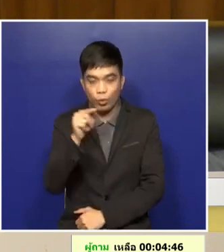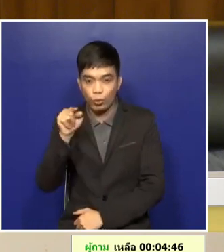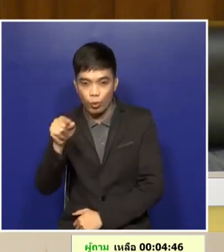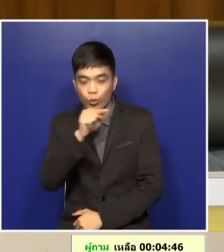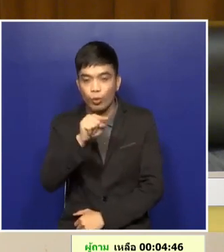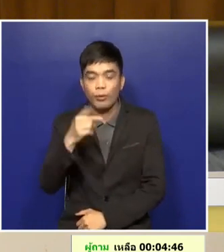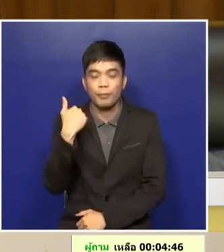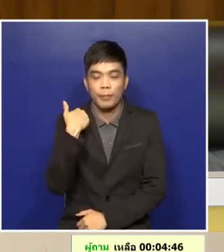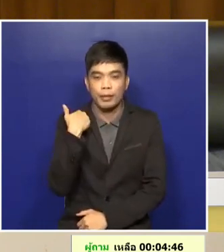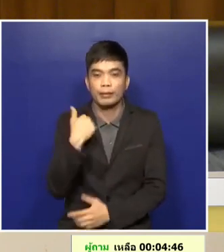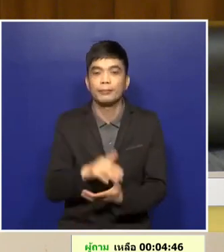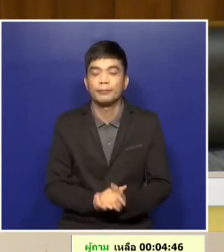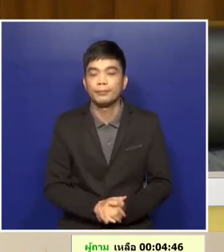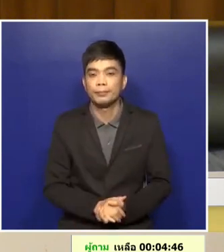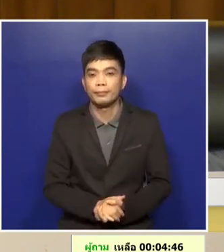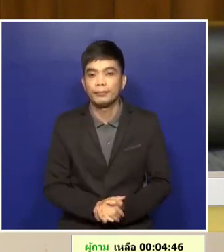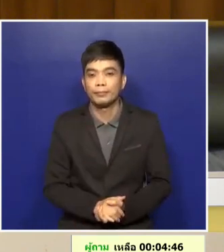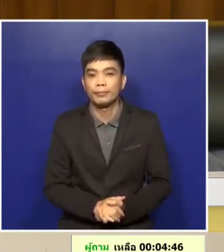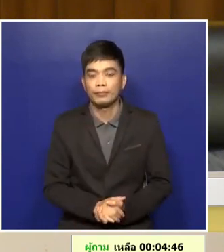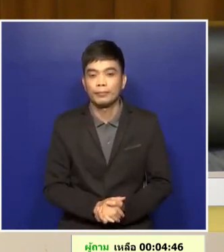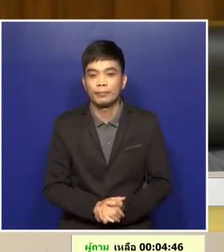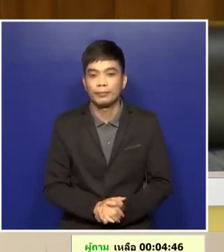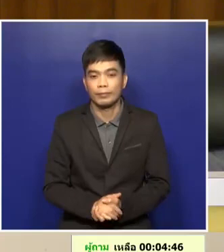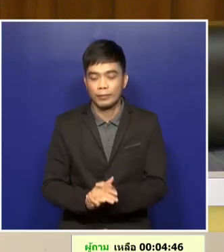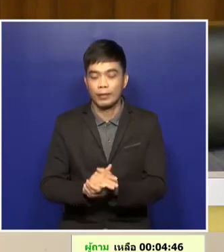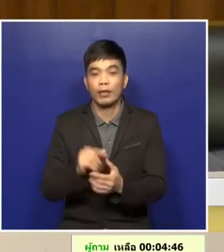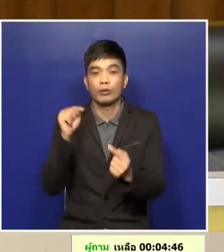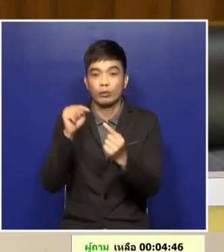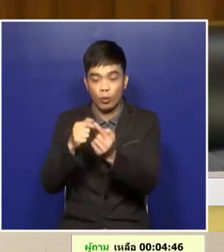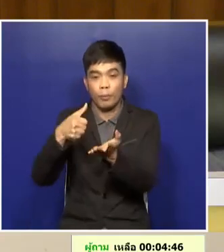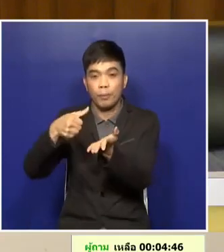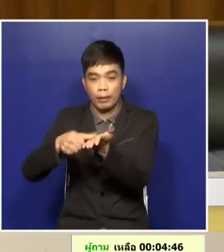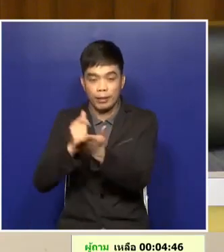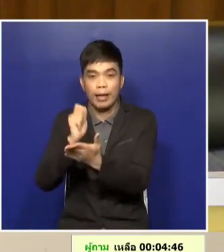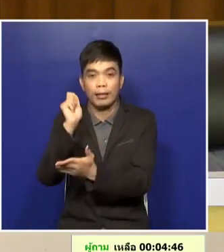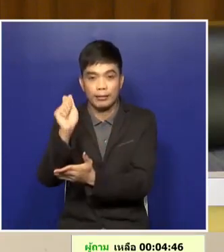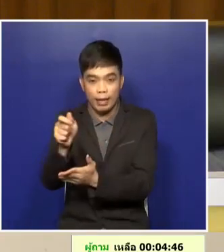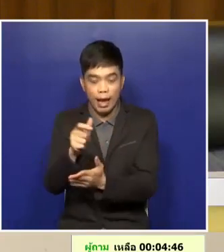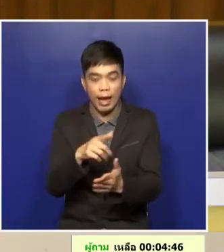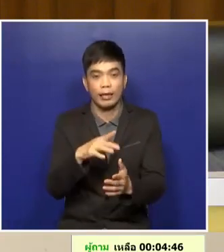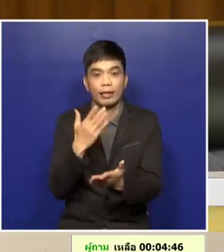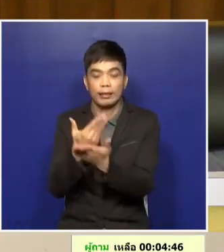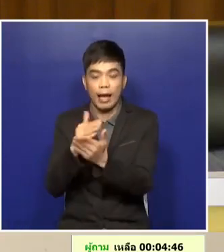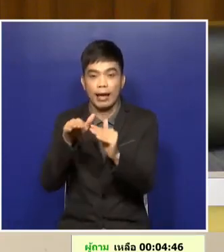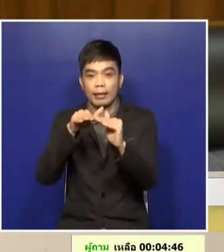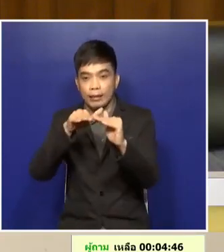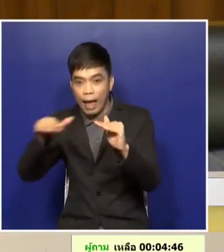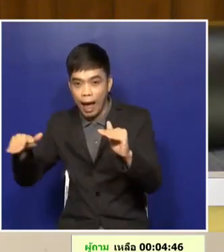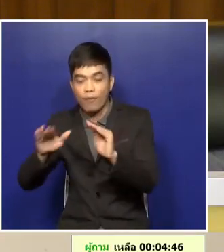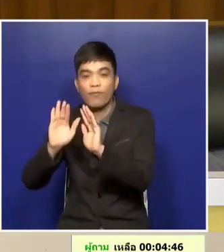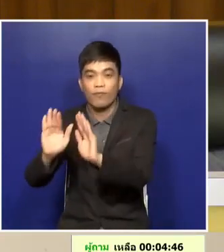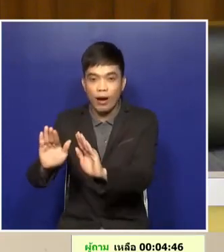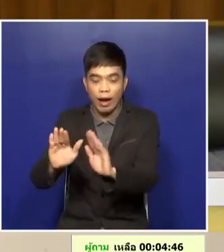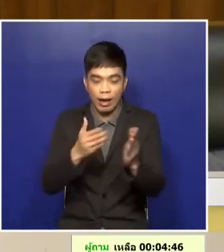องด้านคือในเรื่องของผู้ที่อยู่ในสิทธิระบบภาษีแล้วก็ในเรื่องของฐานเงินฝากนะครับอันนี้ก็เป็นเก